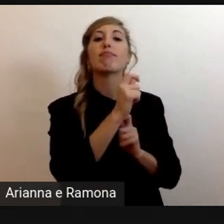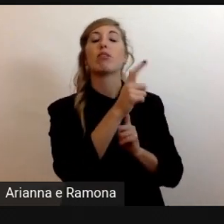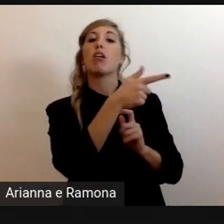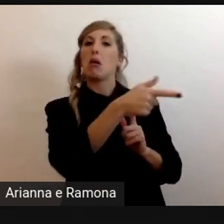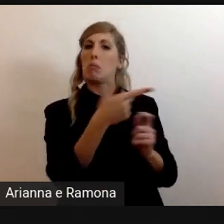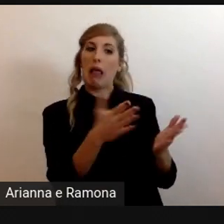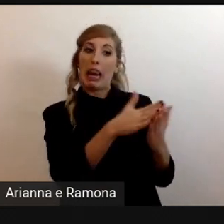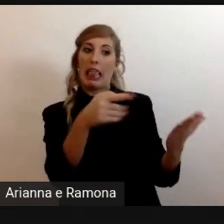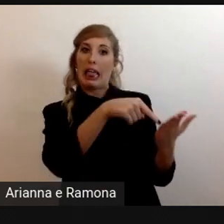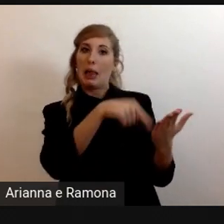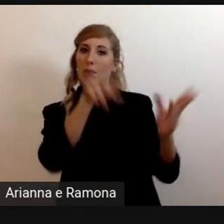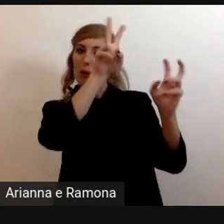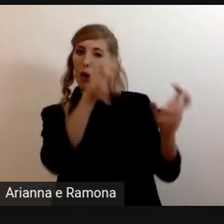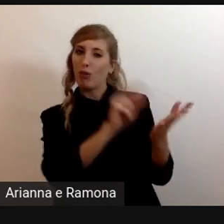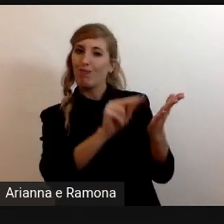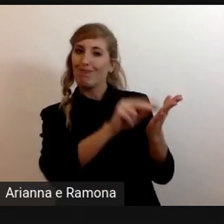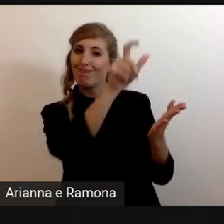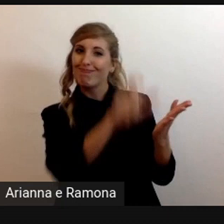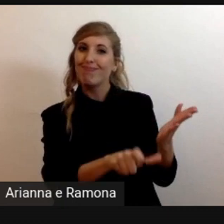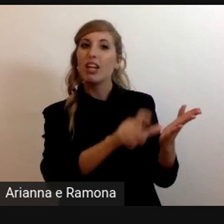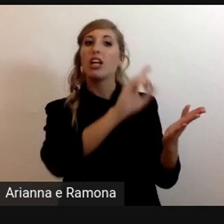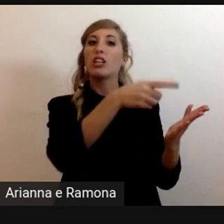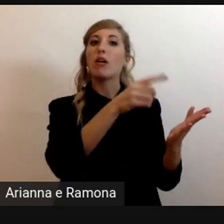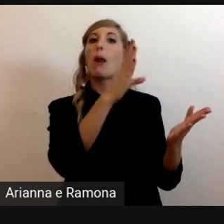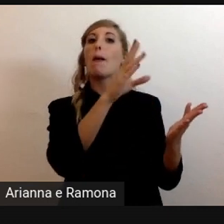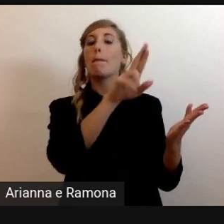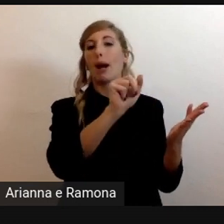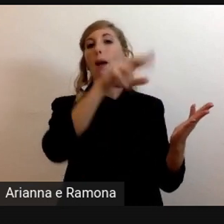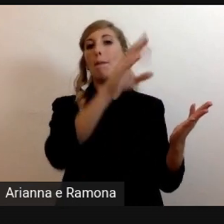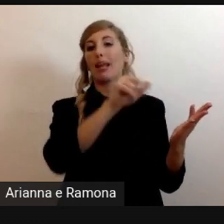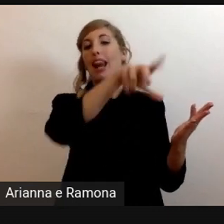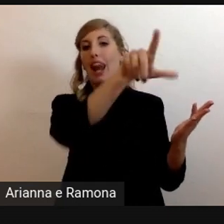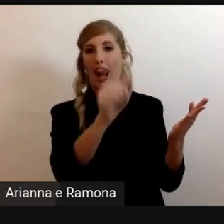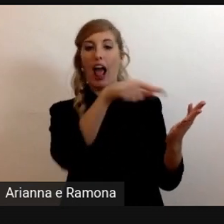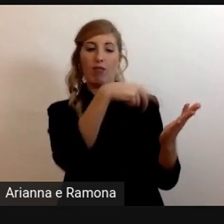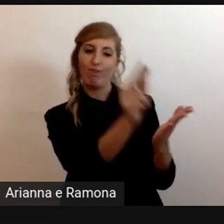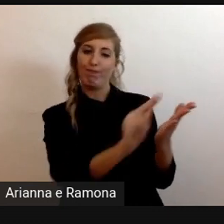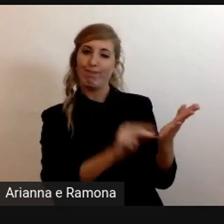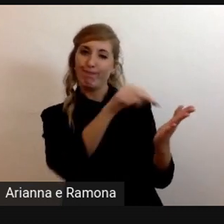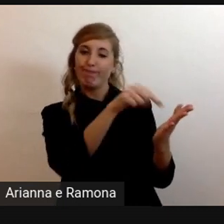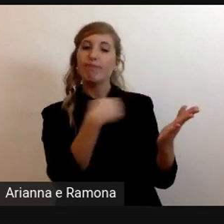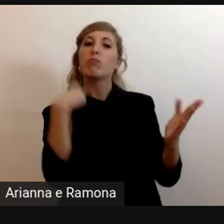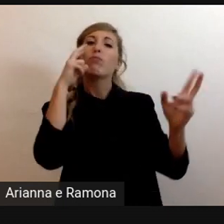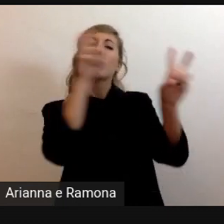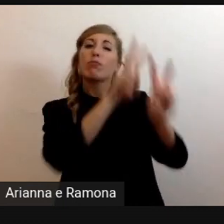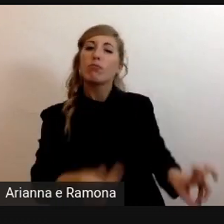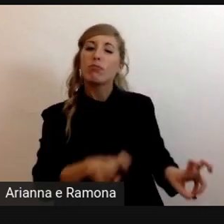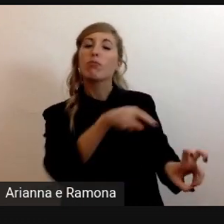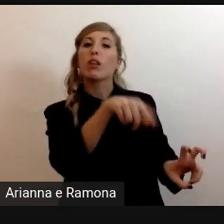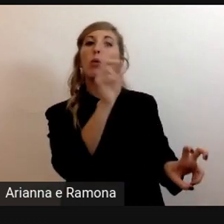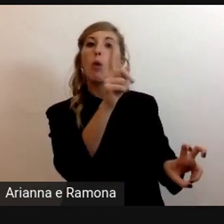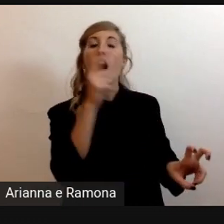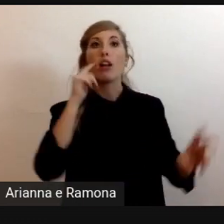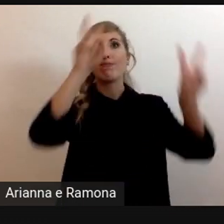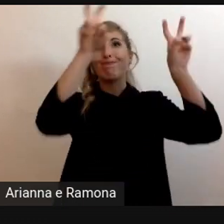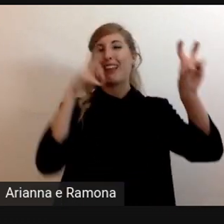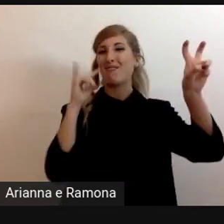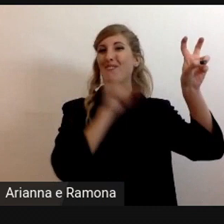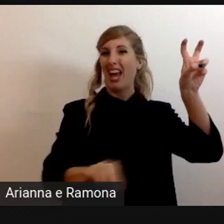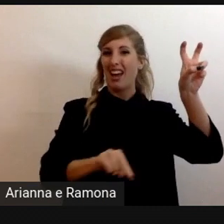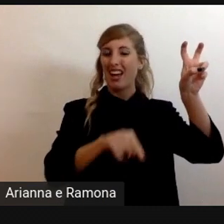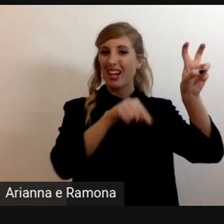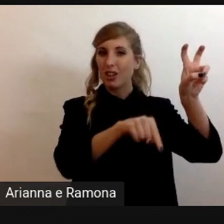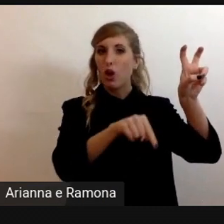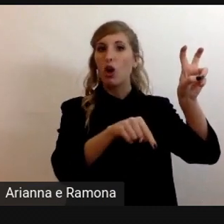scritto dorate con villa canalizza attraverso puntate mafia dell'inferno e